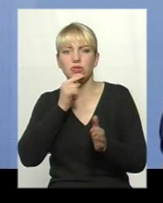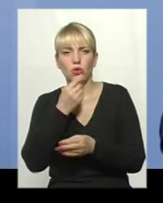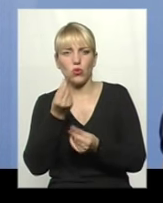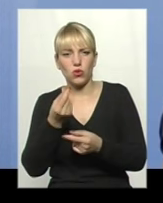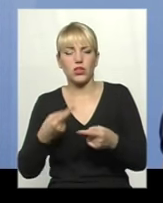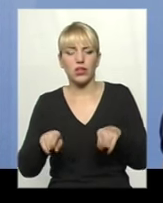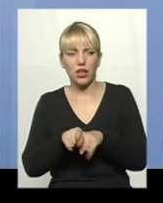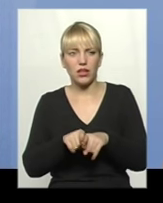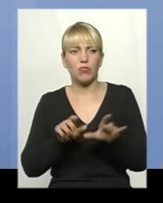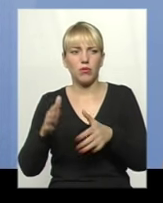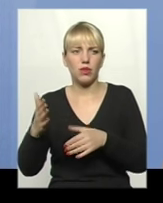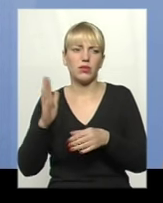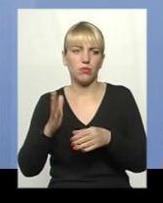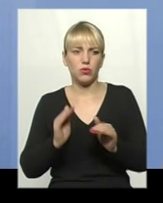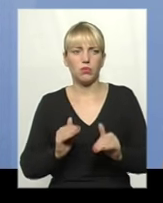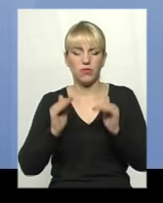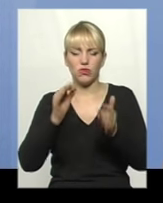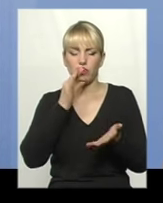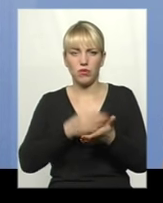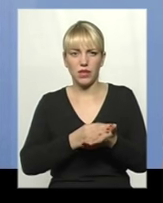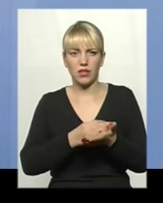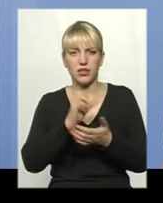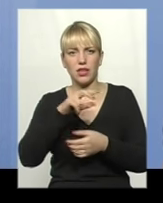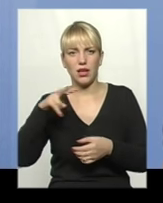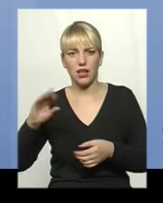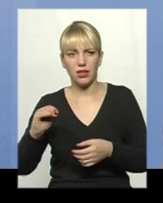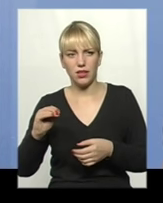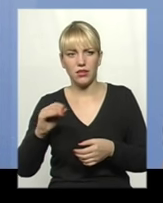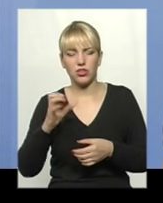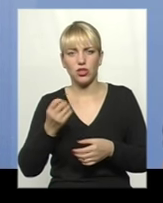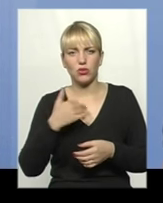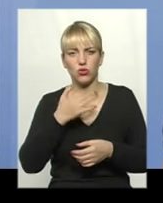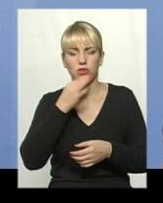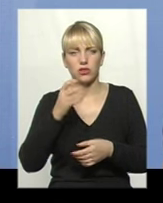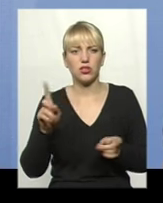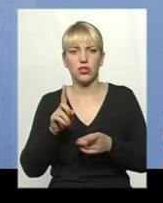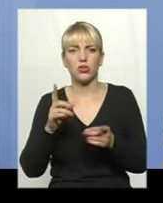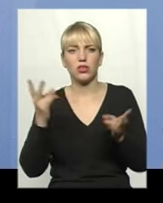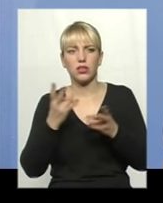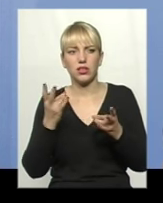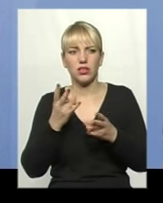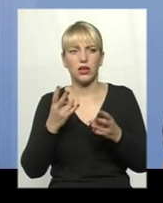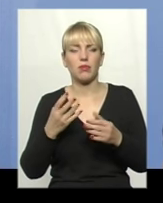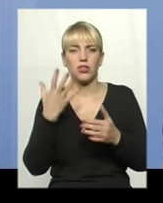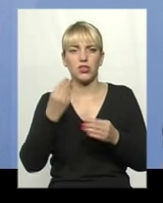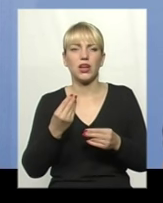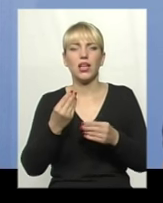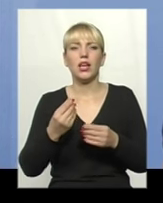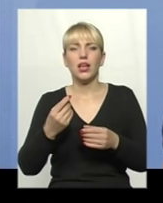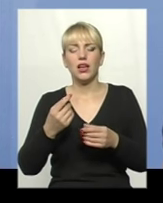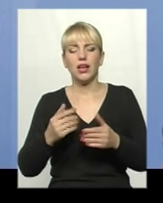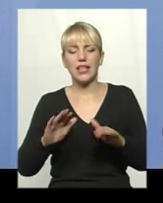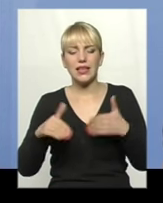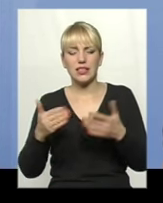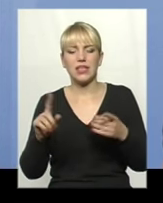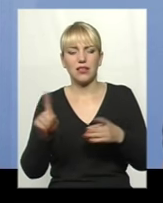такими інструментами, в тому числі, буде підвищена відповідальність. Але хочу ще раз підкреслити, що нам треба ряд ще законодавчих ініціатив, які підвищать відповідальність, в